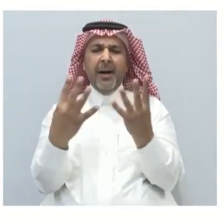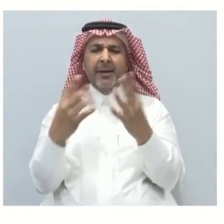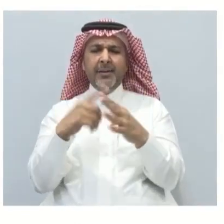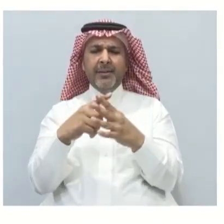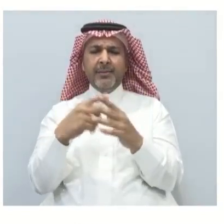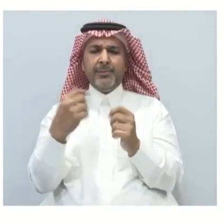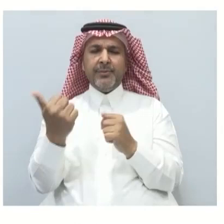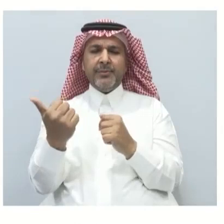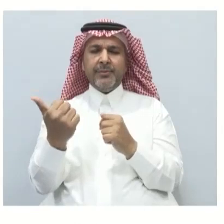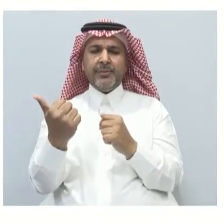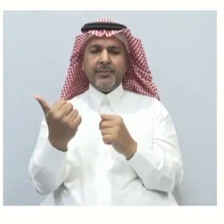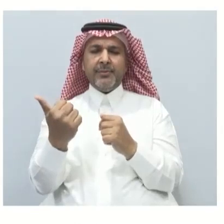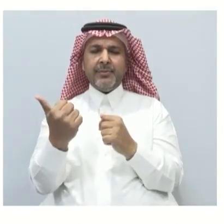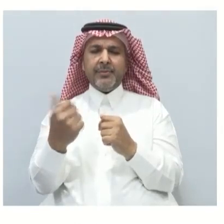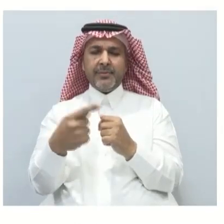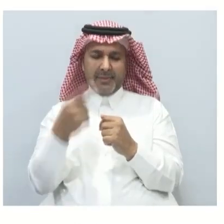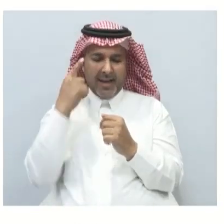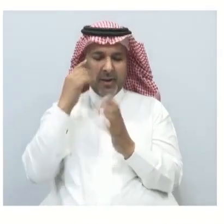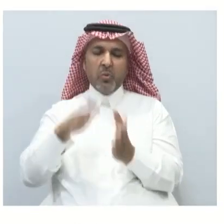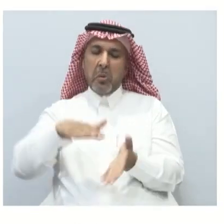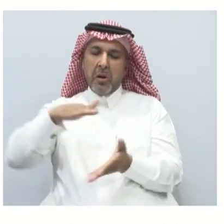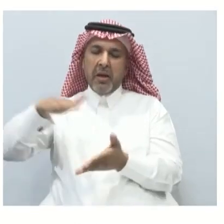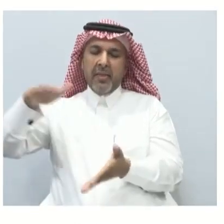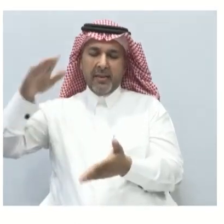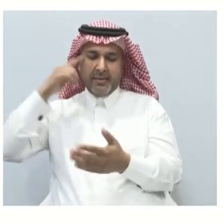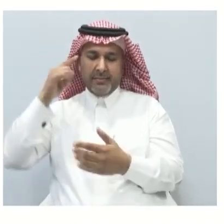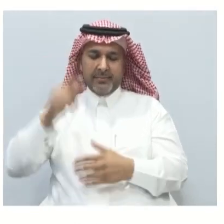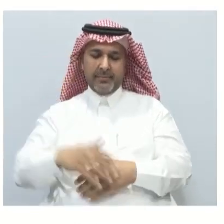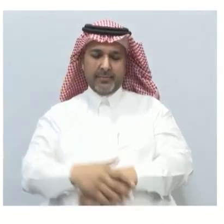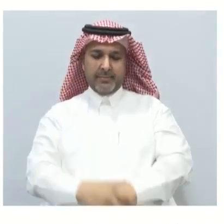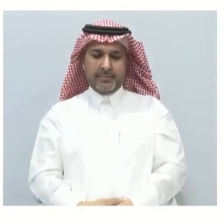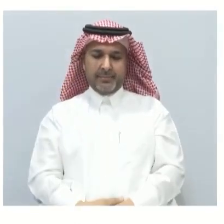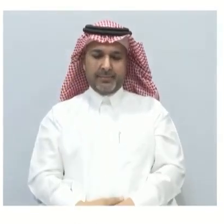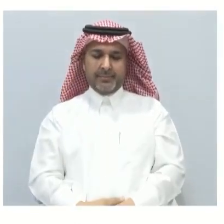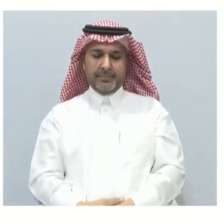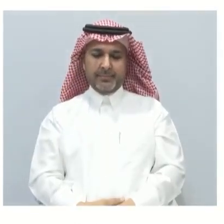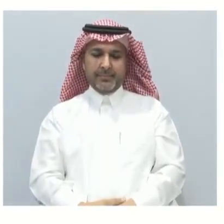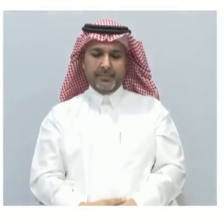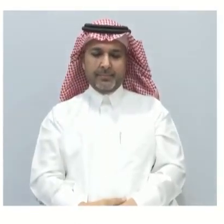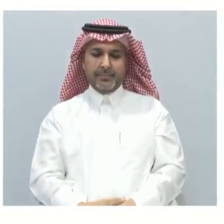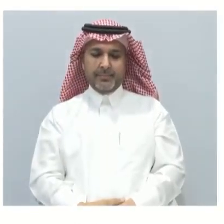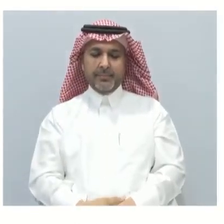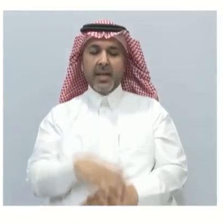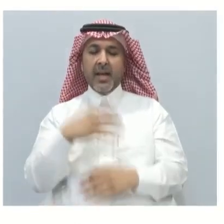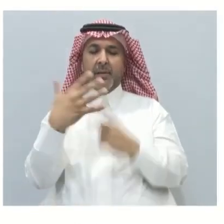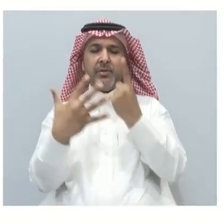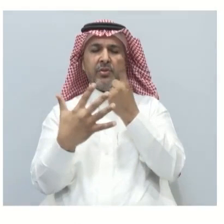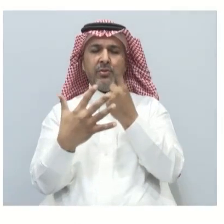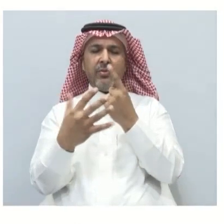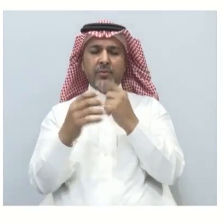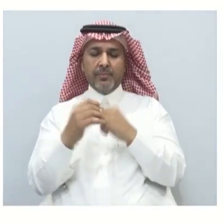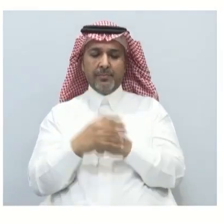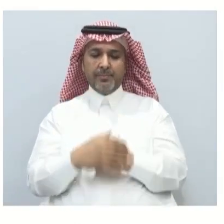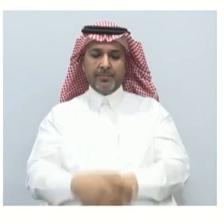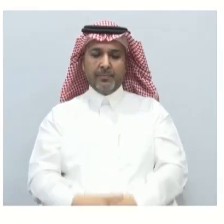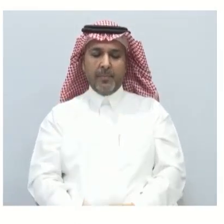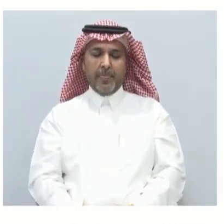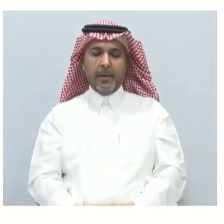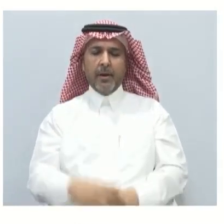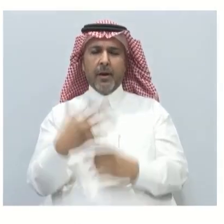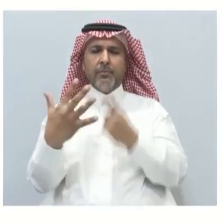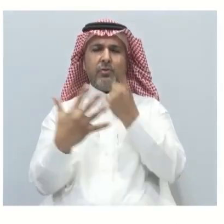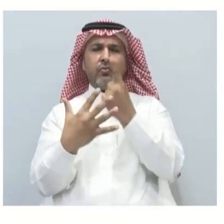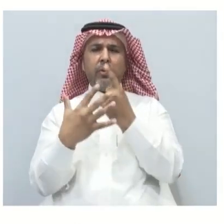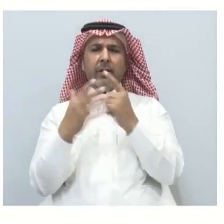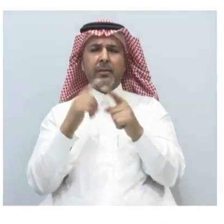حتكون كم حتكون 1024 طيب قوه العدد 5 عندنا 5 اس 1